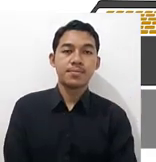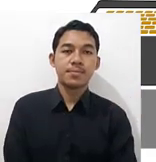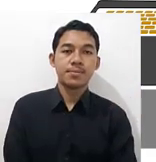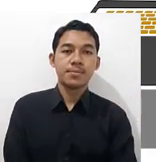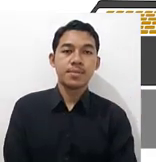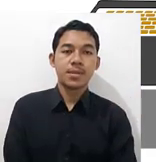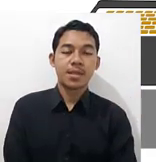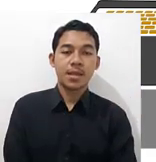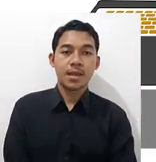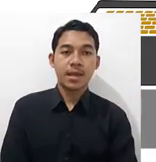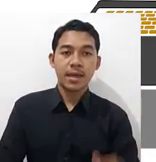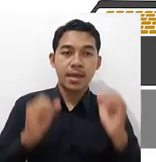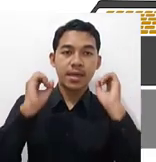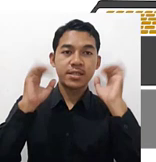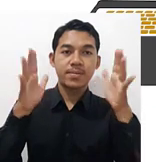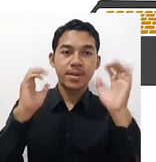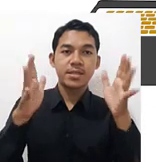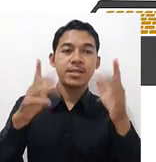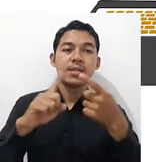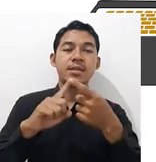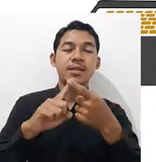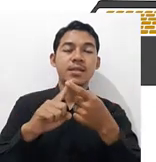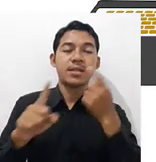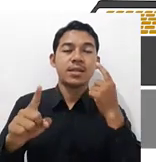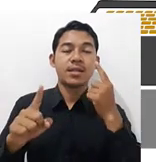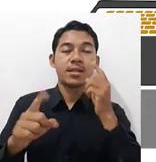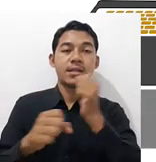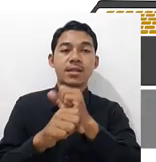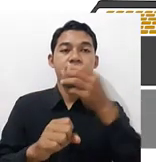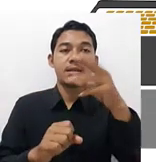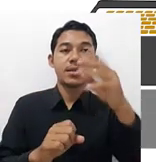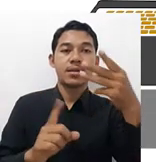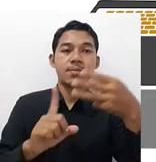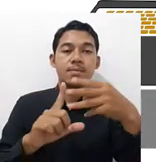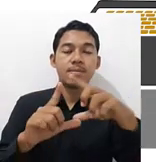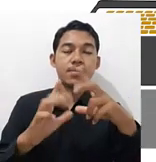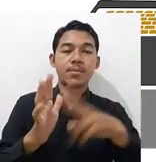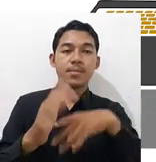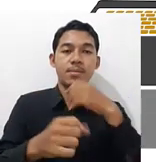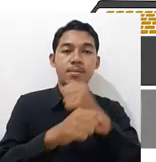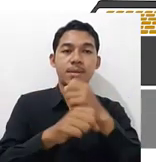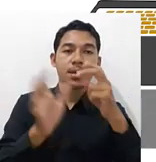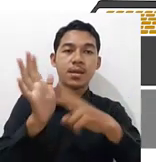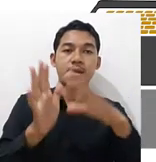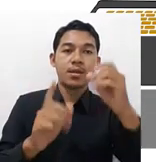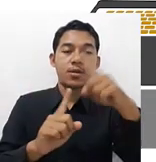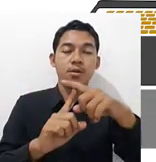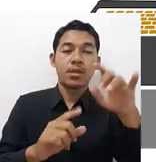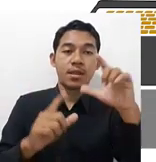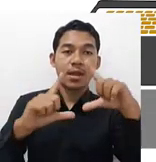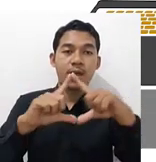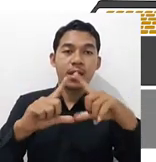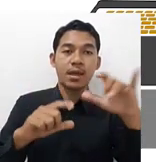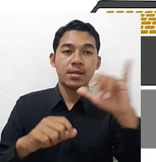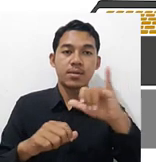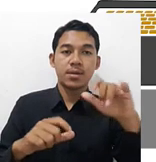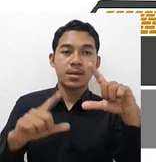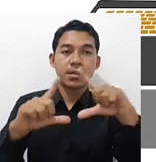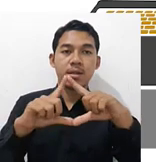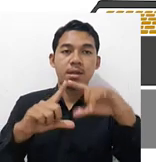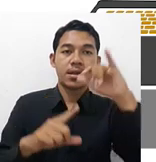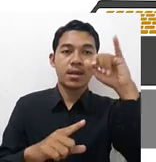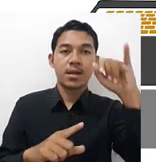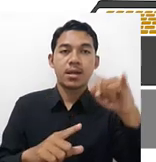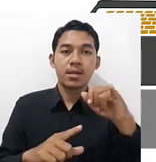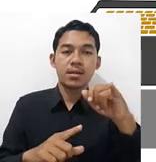bentuk ekspresi dari gerbang logika NOT itu dilambang kayak gini. A sama dengan A aksen, atau